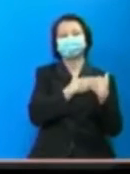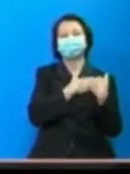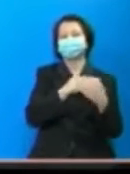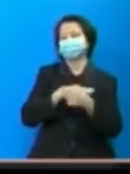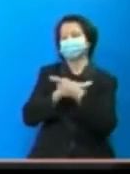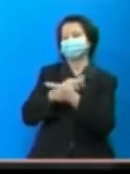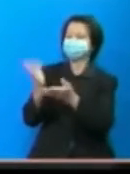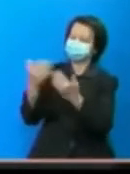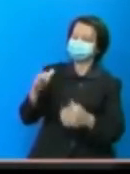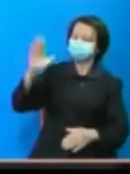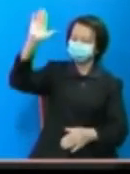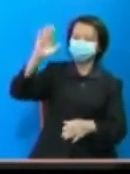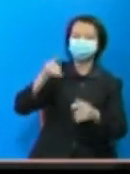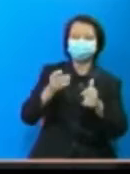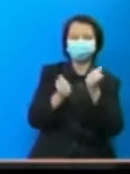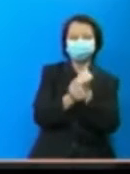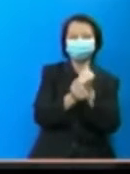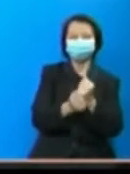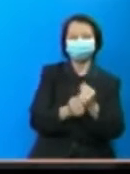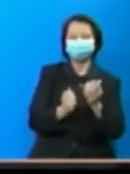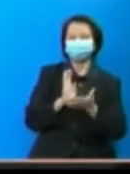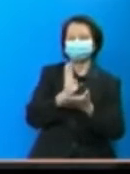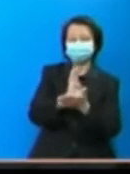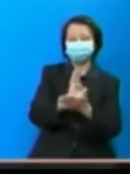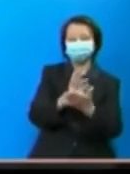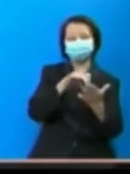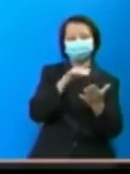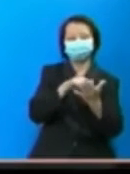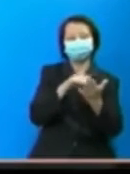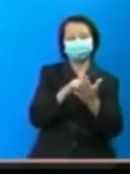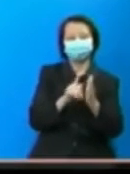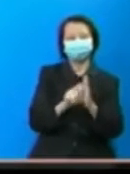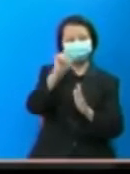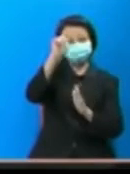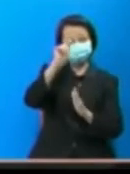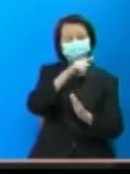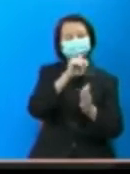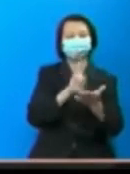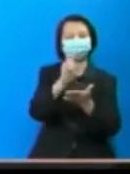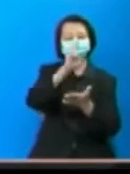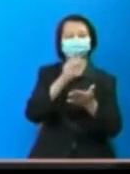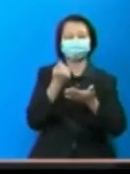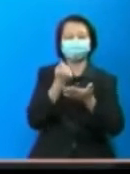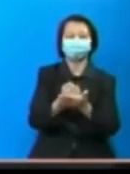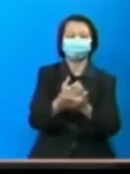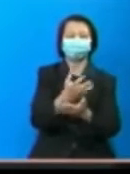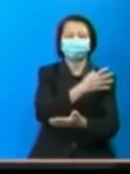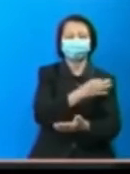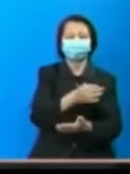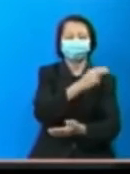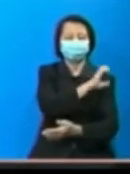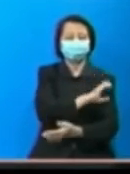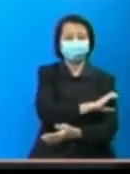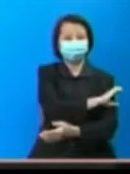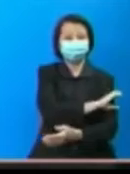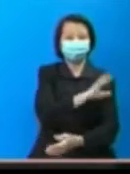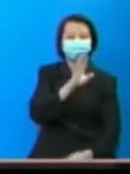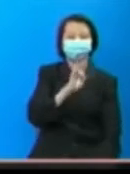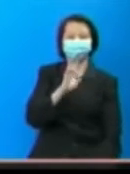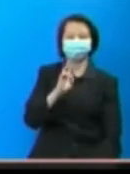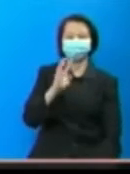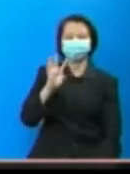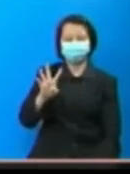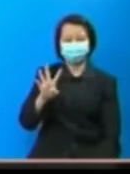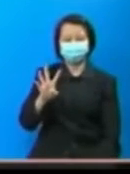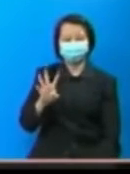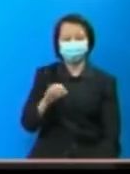dan dibantu oleh Kementerian pengajian tinggi dan pesawat dan Sabit merah Malaysia ceramahi 7724